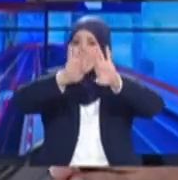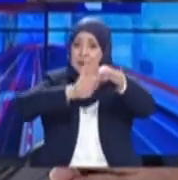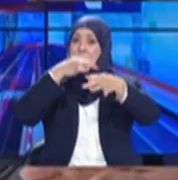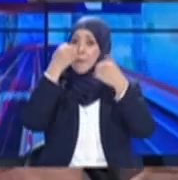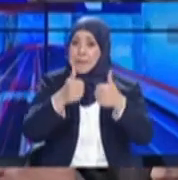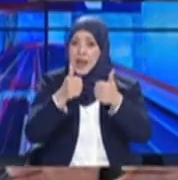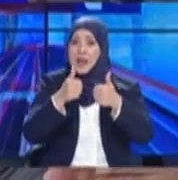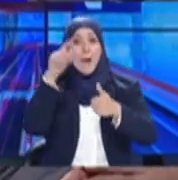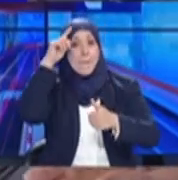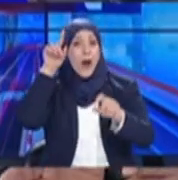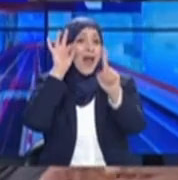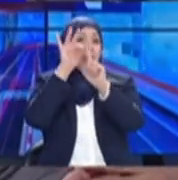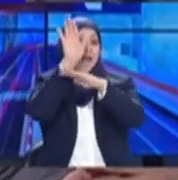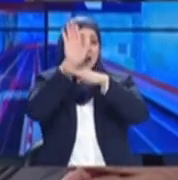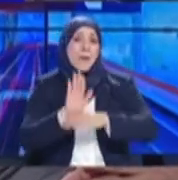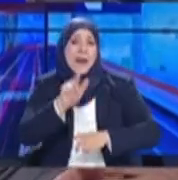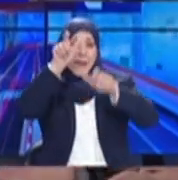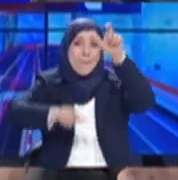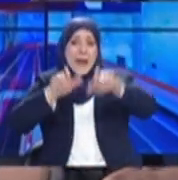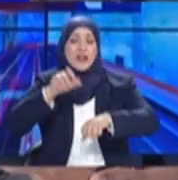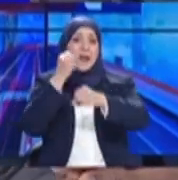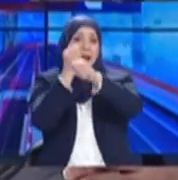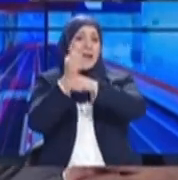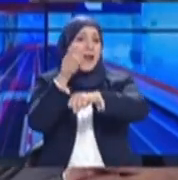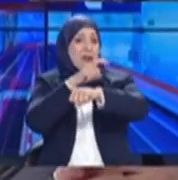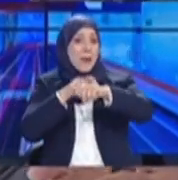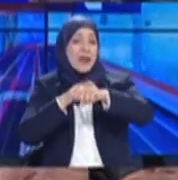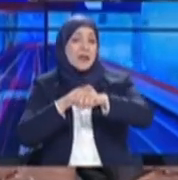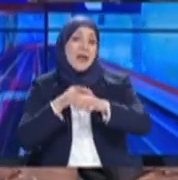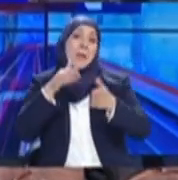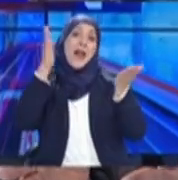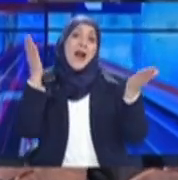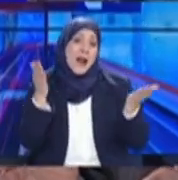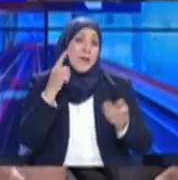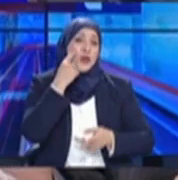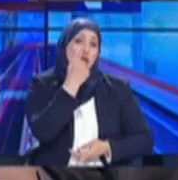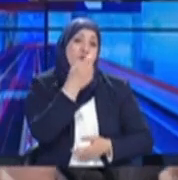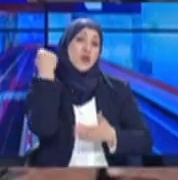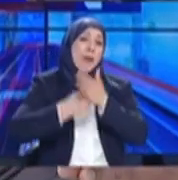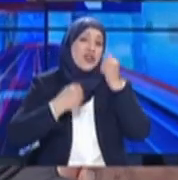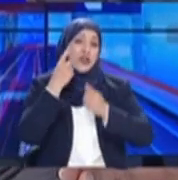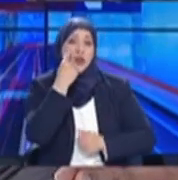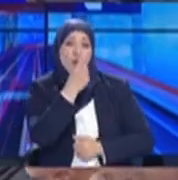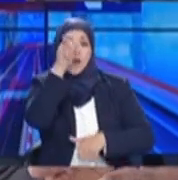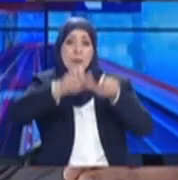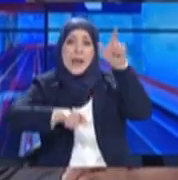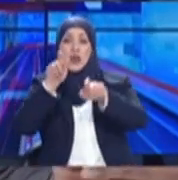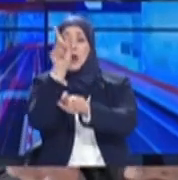الغالب في بعض التجاوزات من بعض المواطنين هناك اللي اه ندعوهم المنبر